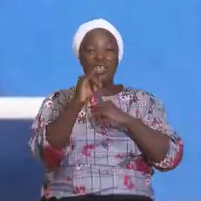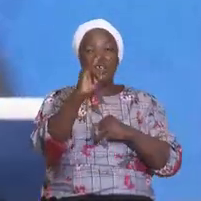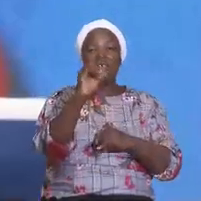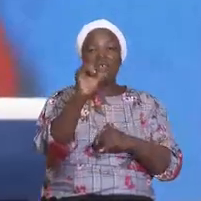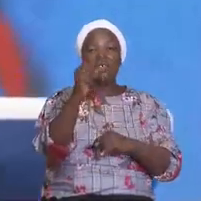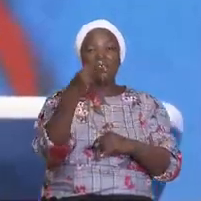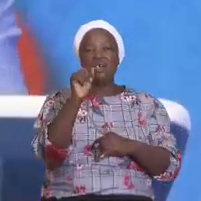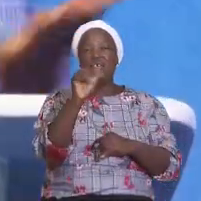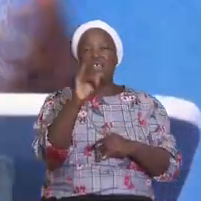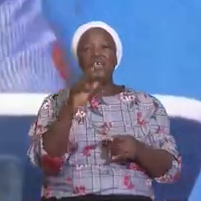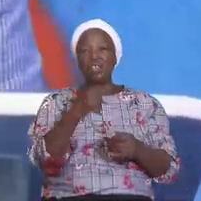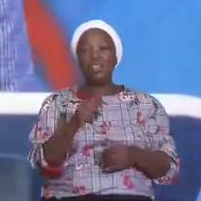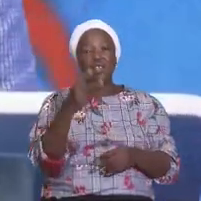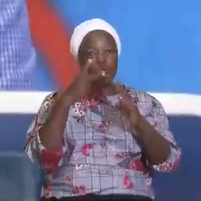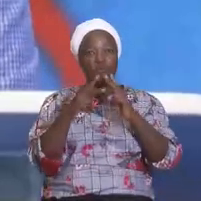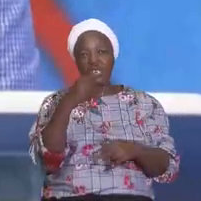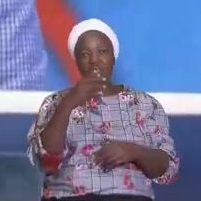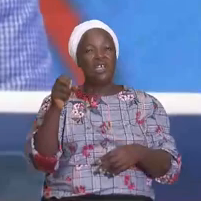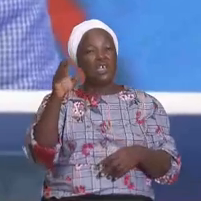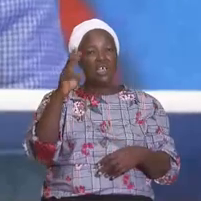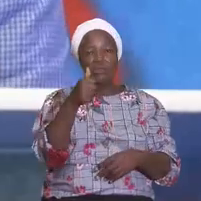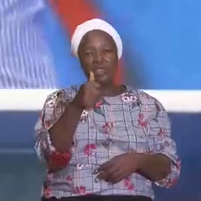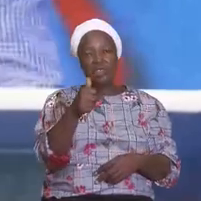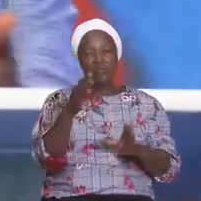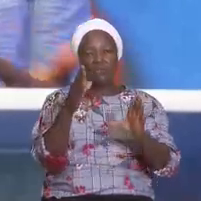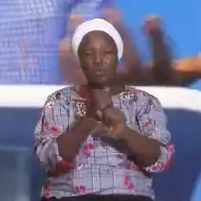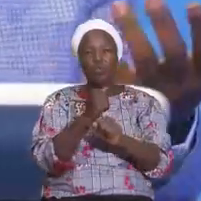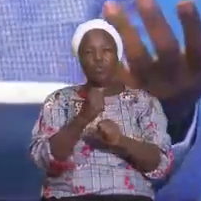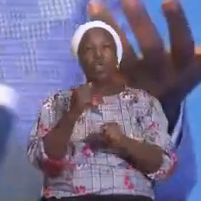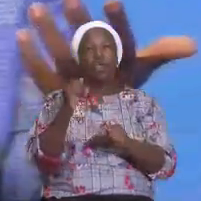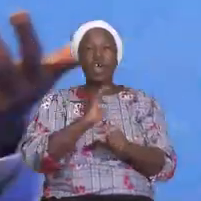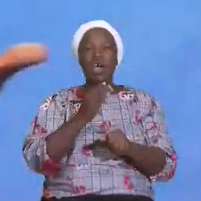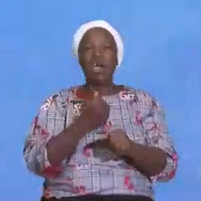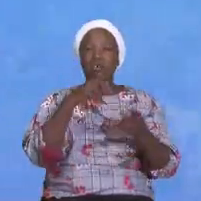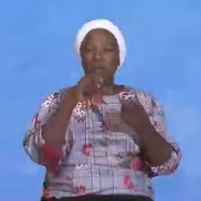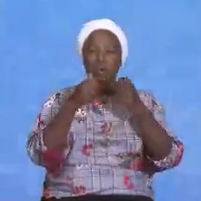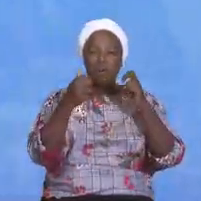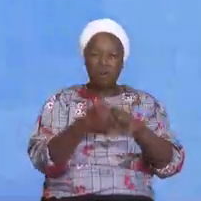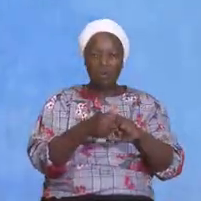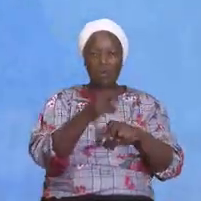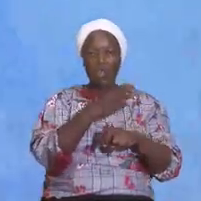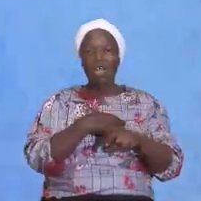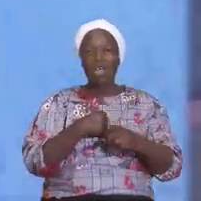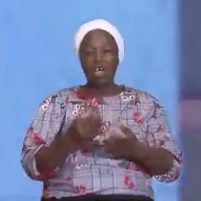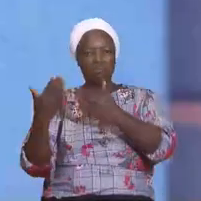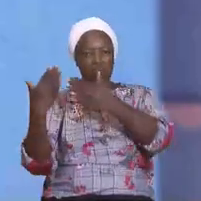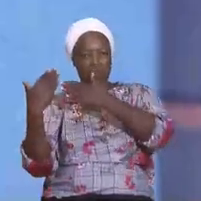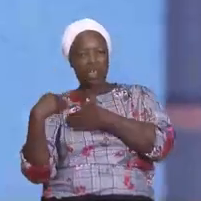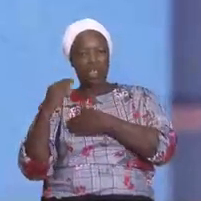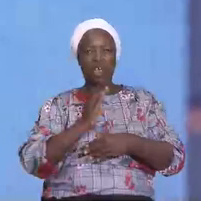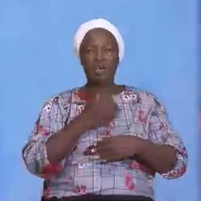annoncé et écrit par Esaïe le prophète, il a pris nos